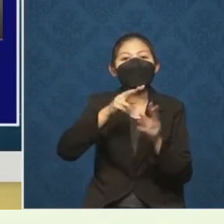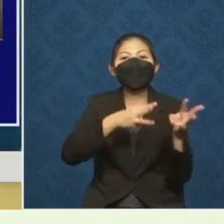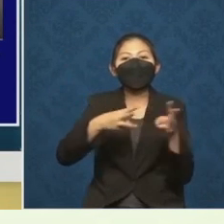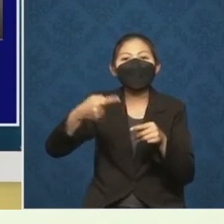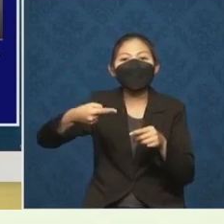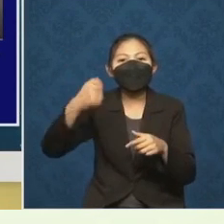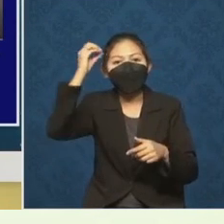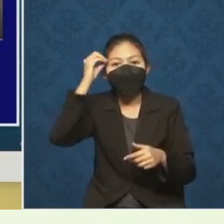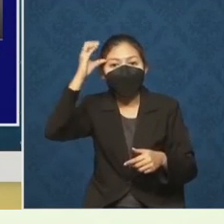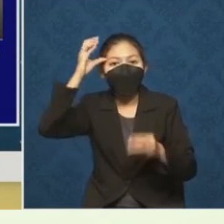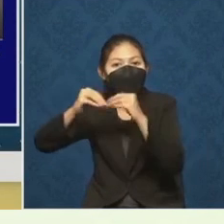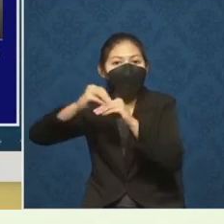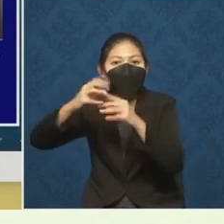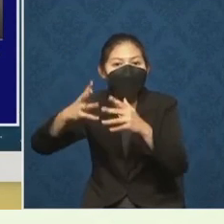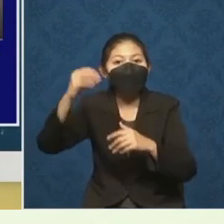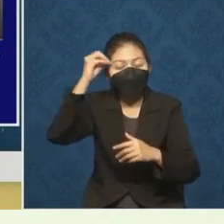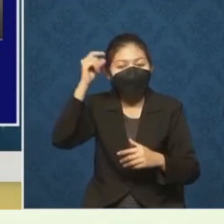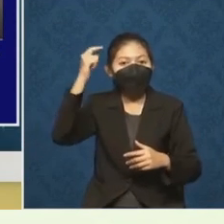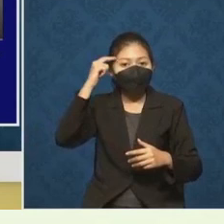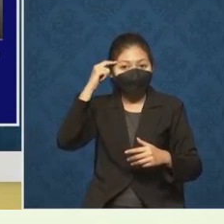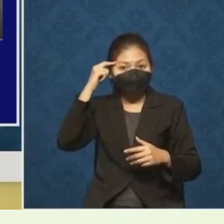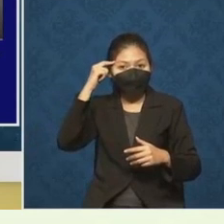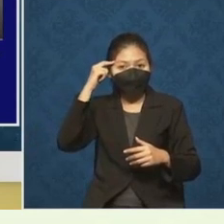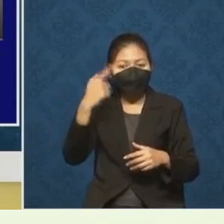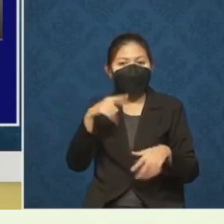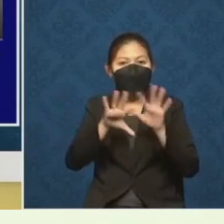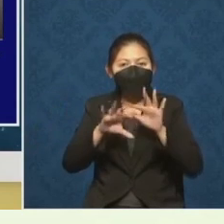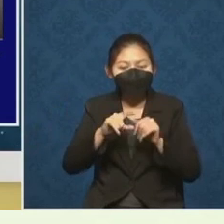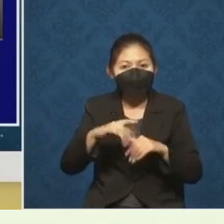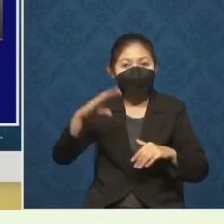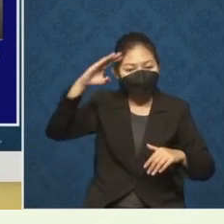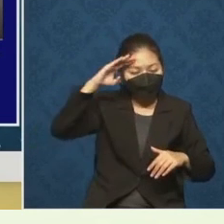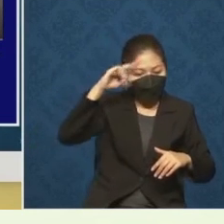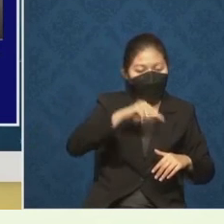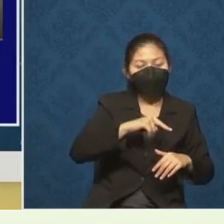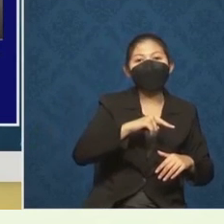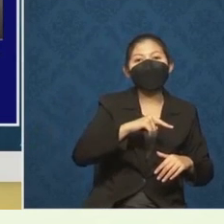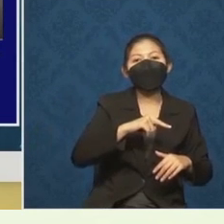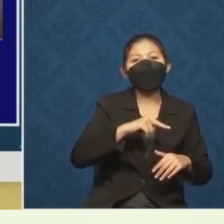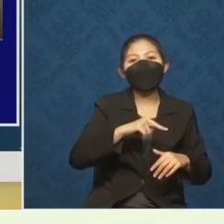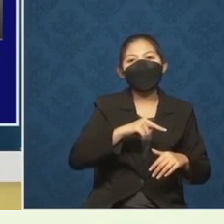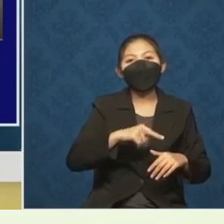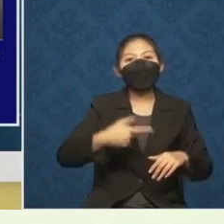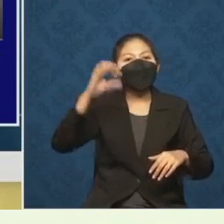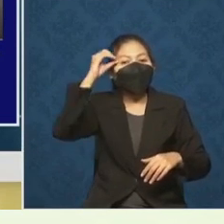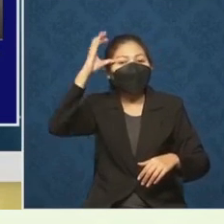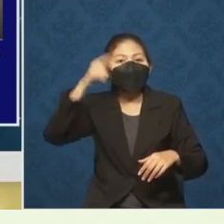ฐมนตรีก็มีความรู้ความคิดเหมือนนะผู้กับกองร้อยกองพันอะไรต่างๆแค่นั้นเองนะครับนะ